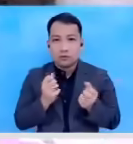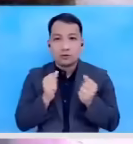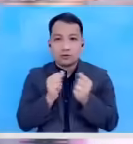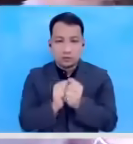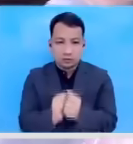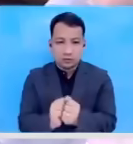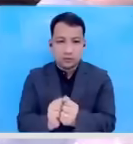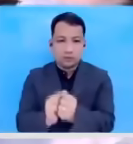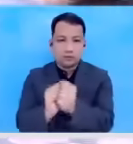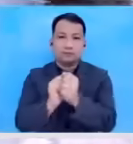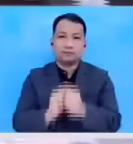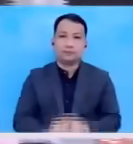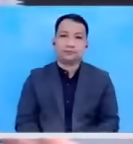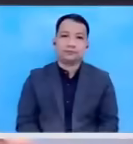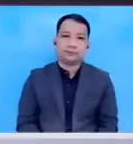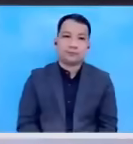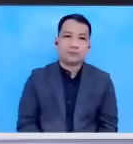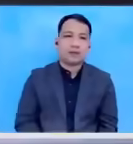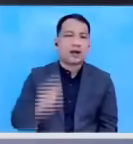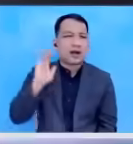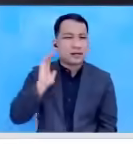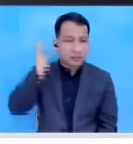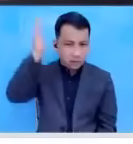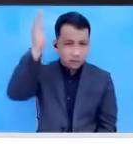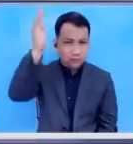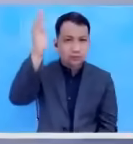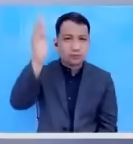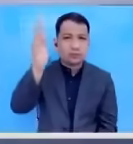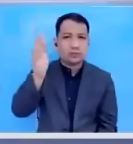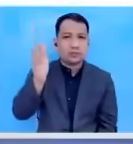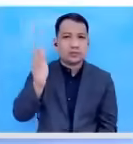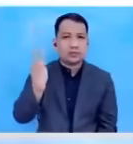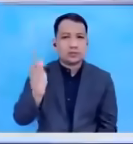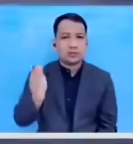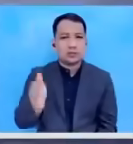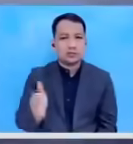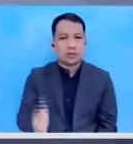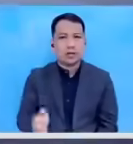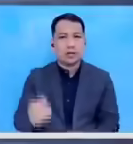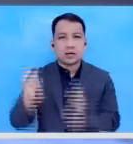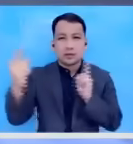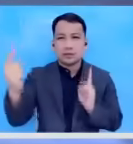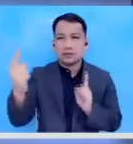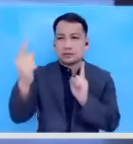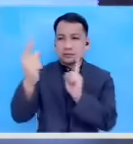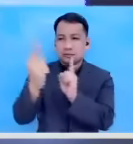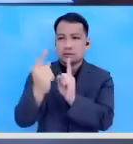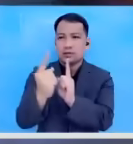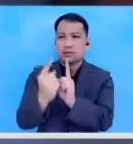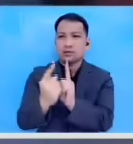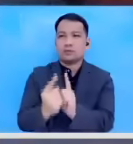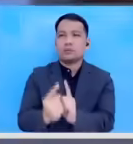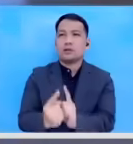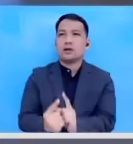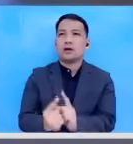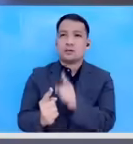ikaw. Balang araw makikita ang